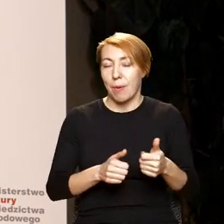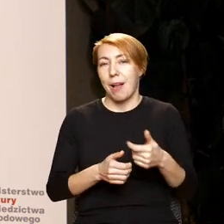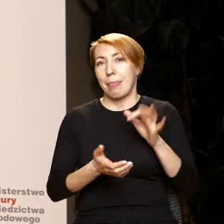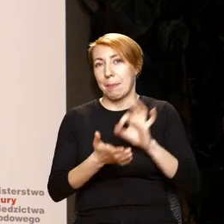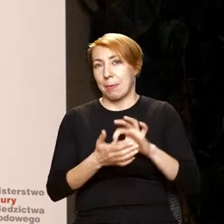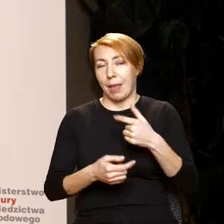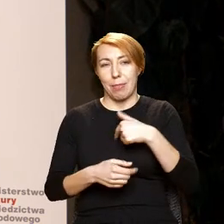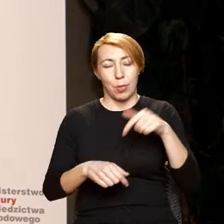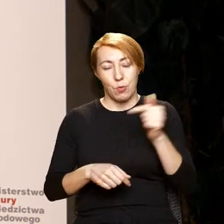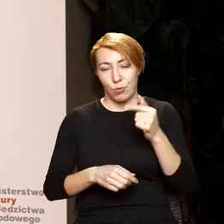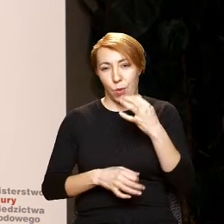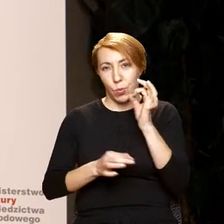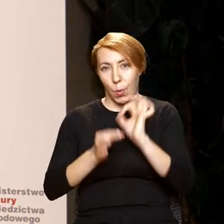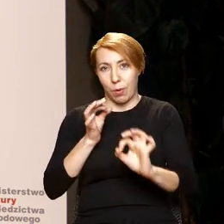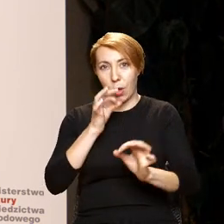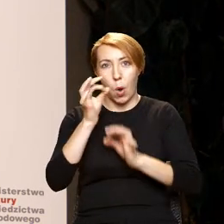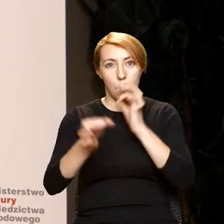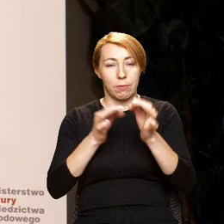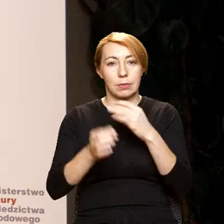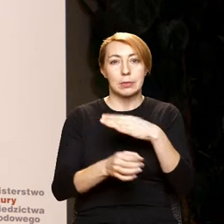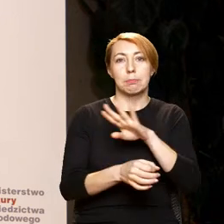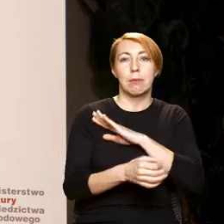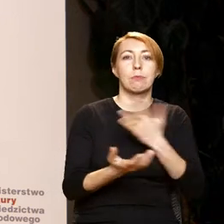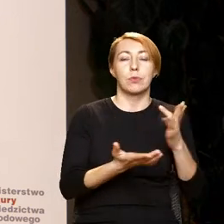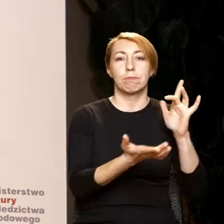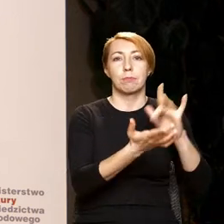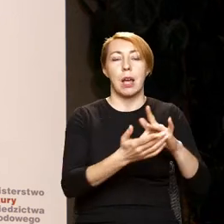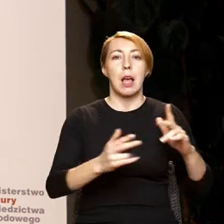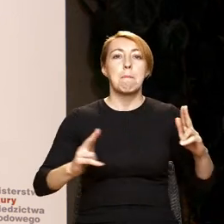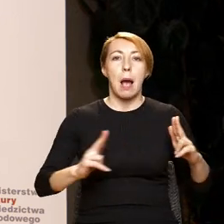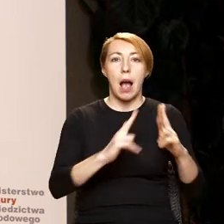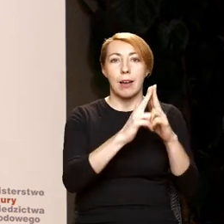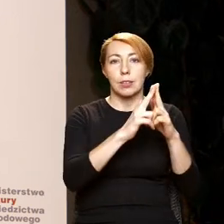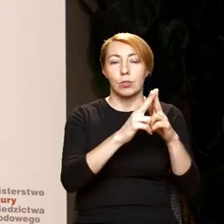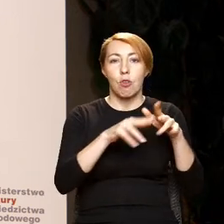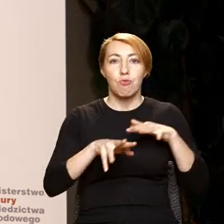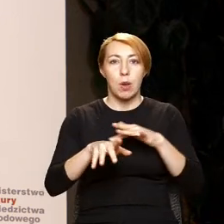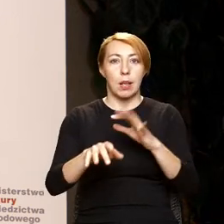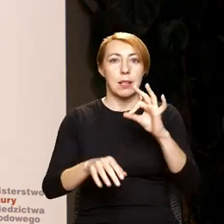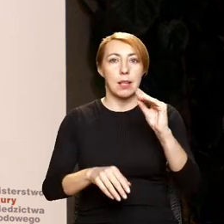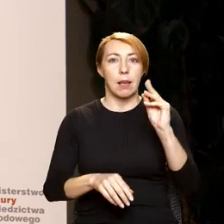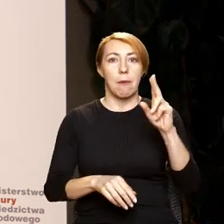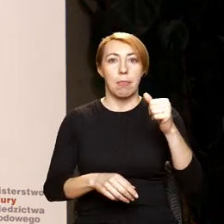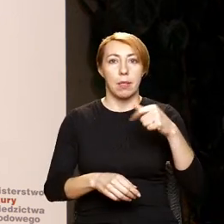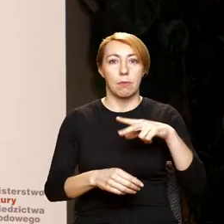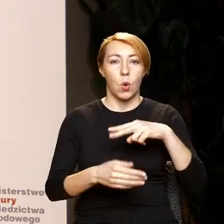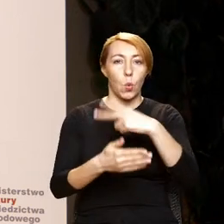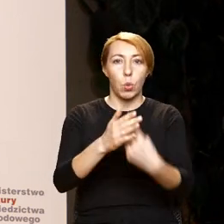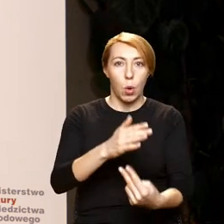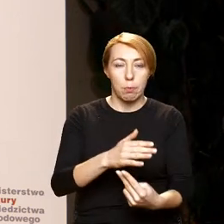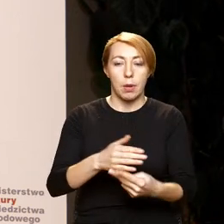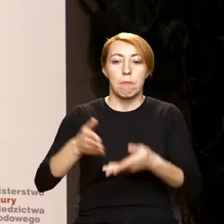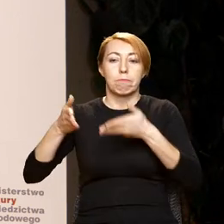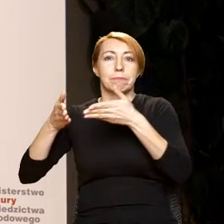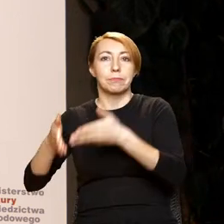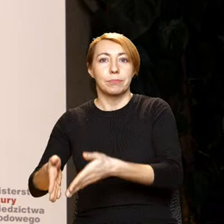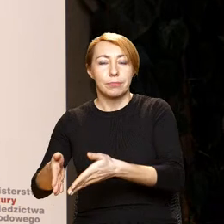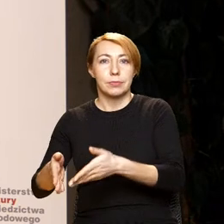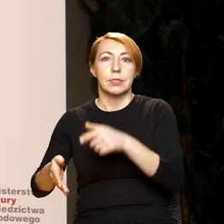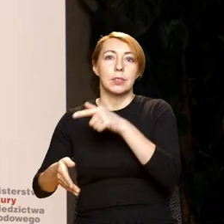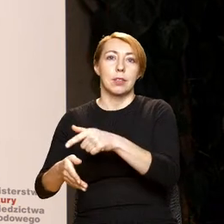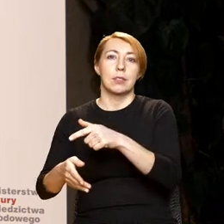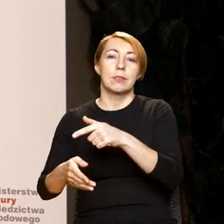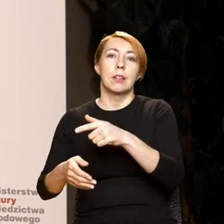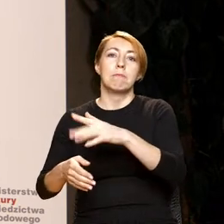tym opowiadać. Zmarł w Paryżu, utopił się w Sekwanie, a pochowany jest na cmentarzu nazywany Panteonem